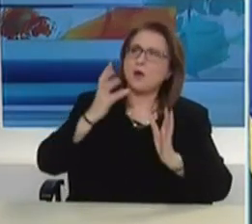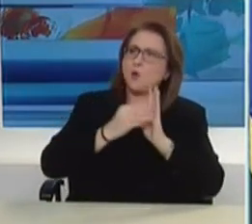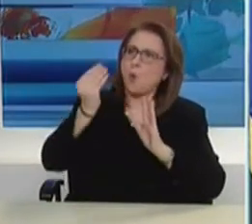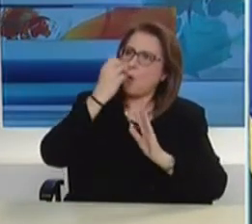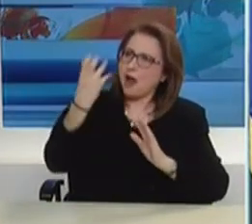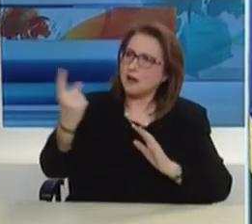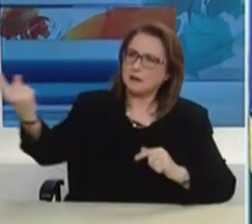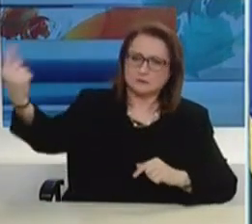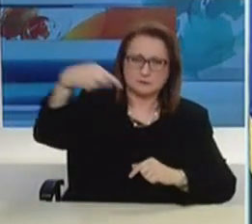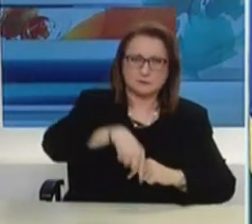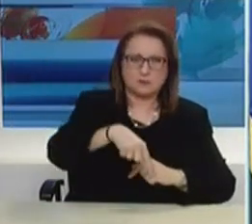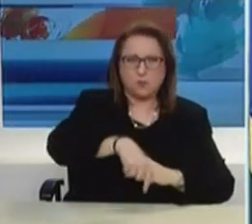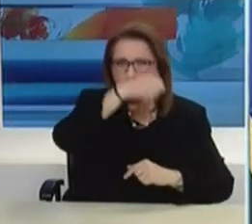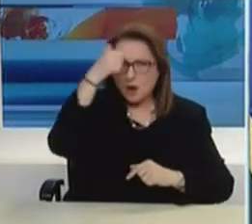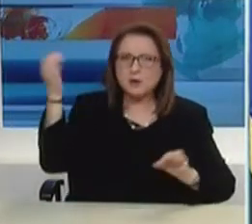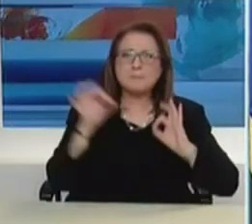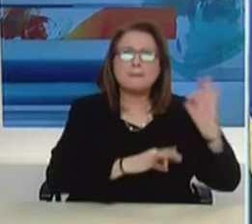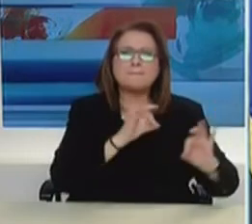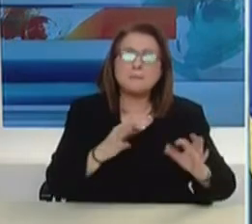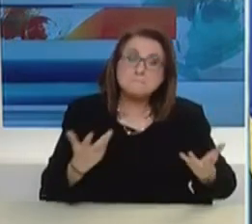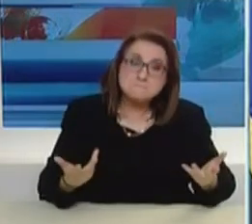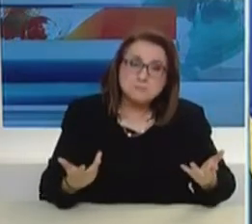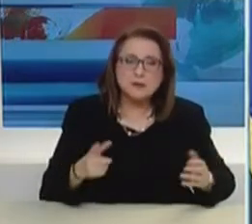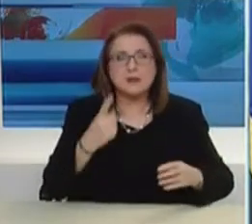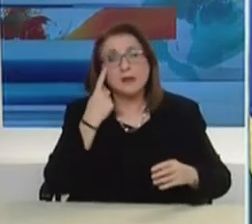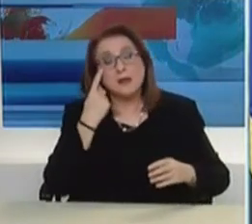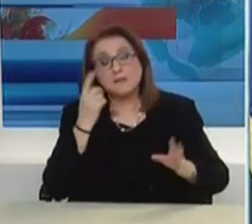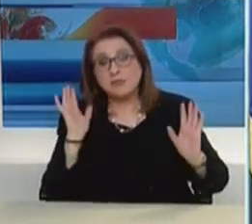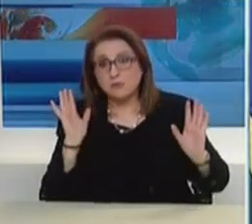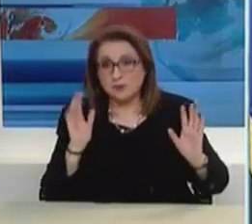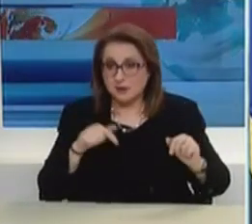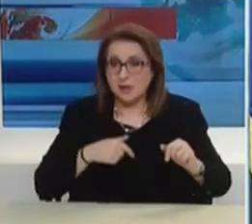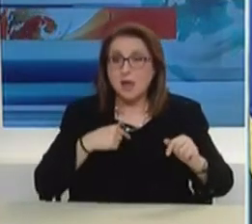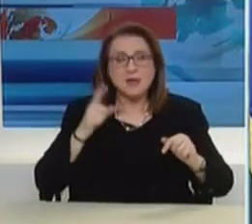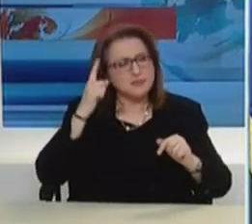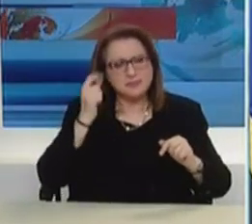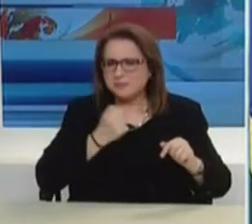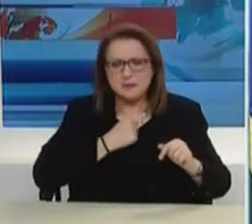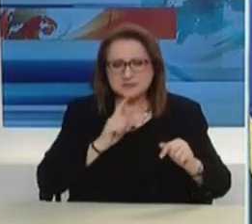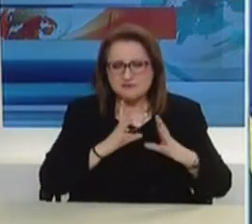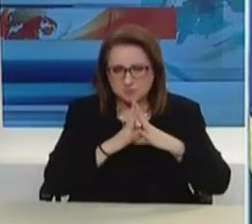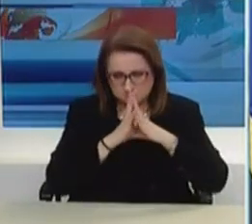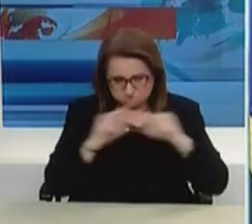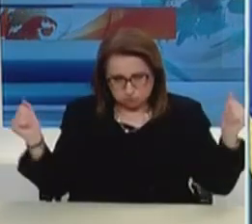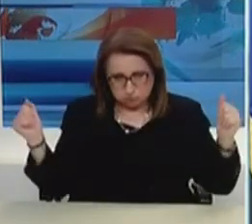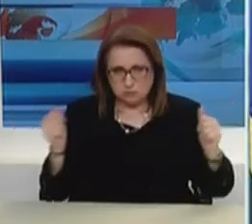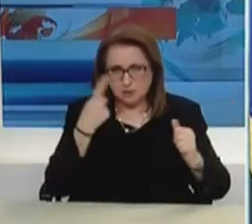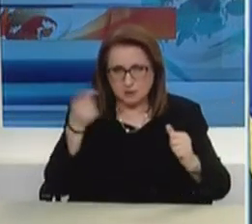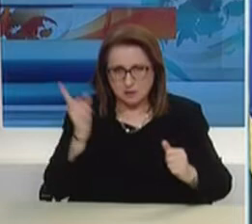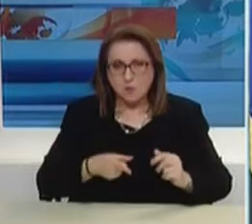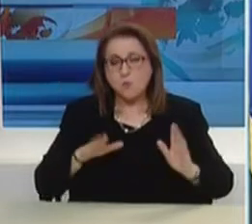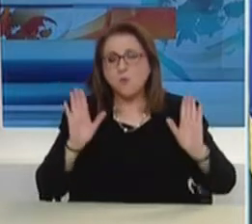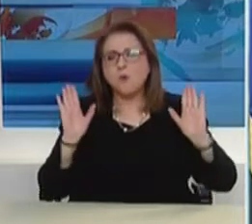ότι οι ζεστές θερμοκρασίες θα μειώσουν τη διασπορά του ιού στο περιβάλλον, δεν θα εξαφανίσουν τον ιό, αυτό είναι σίγουρο, και